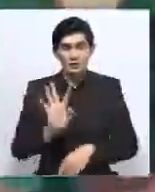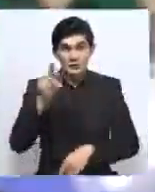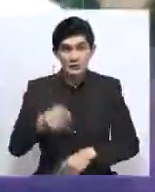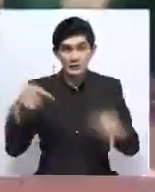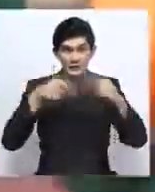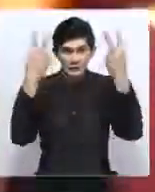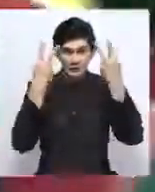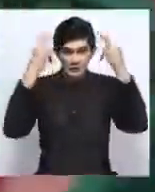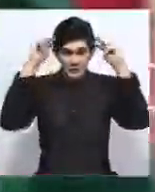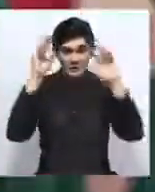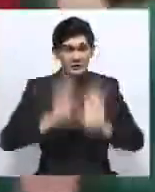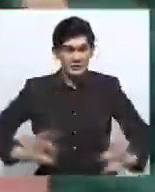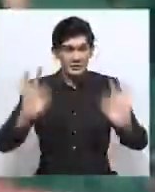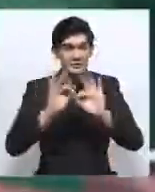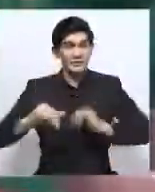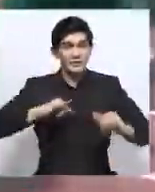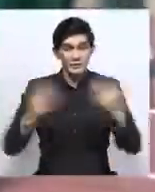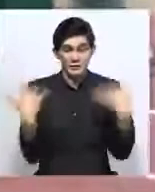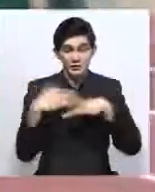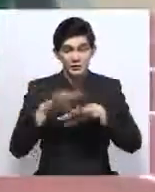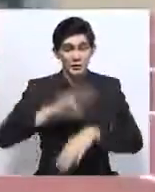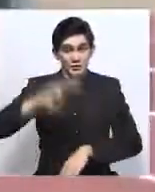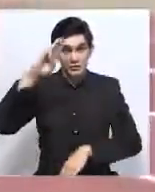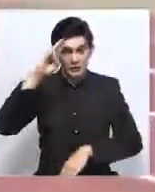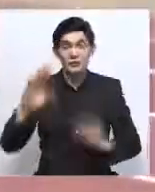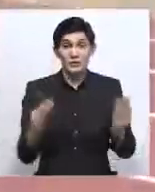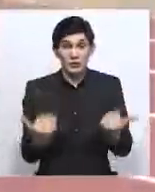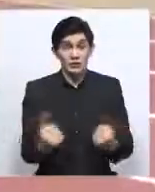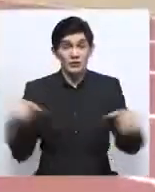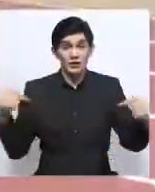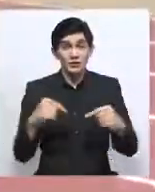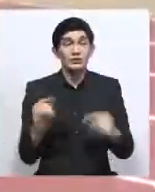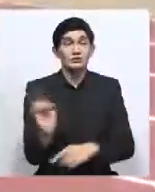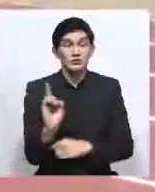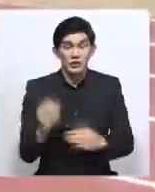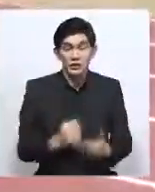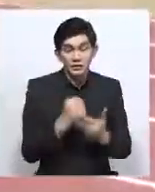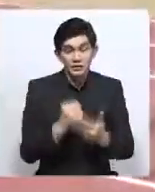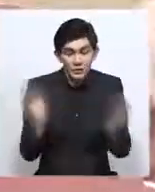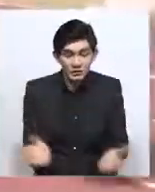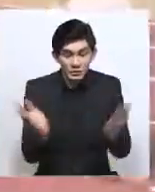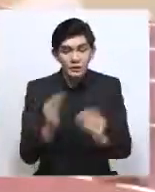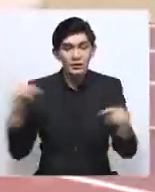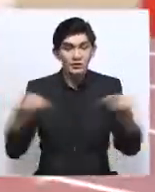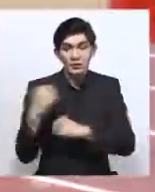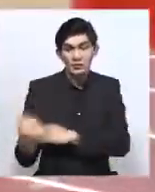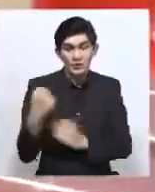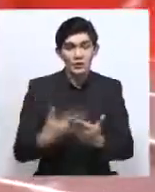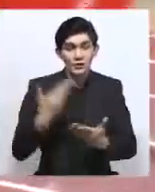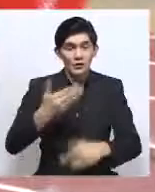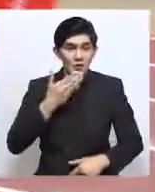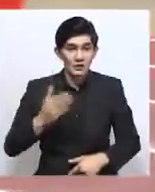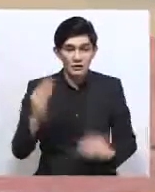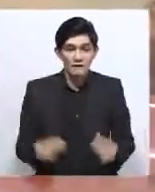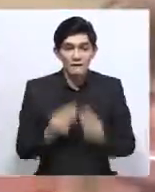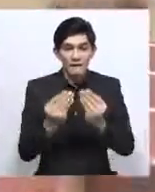รีได้เน้นย้ำให้เยาวชนที่เข้าร่วมโครงการครั้งนี้ร่วมชุมนุมครั้งนี้นะคะช่วยกันขับเคลื่อนสร้างความมั่นคงมั่งคั่งยั่งยืน